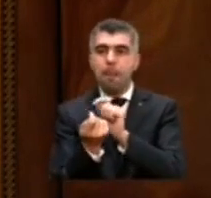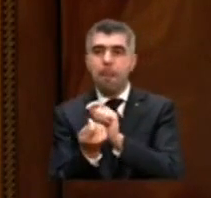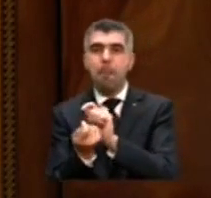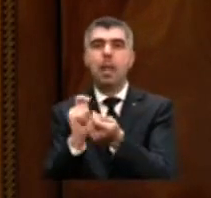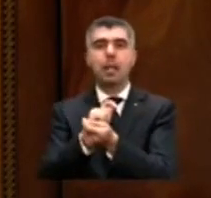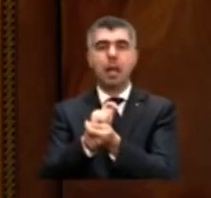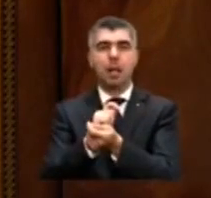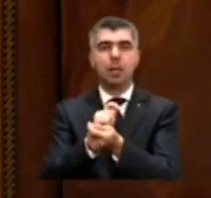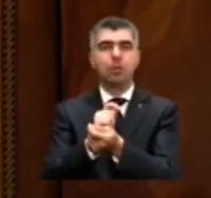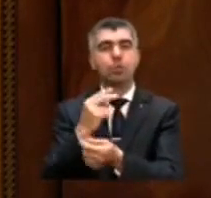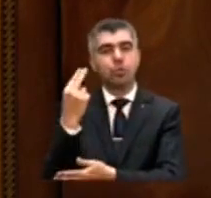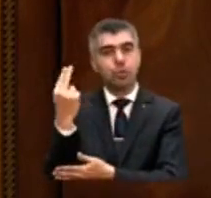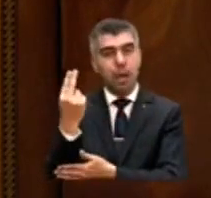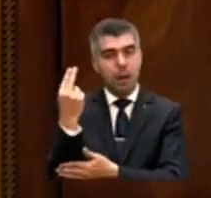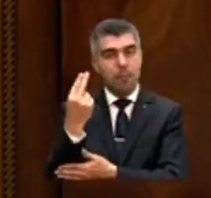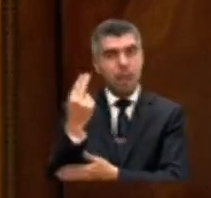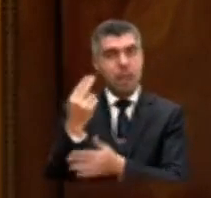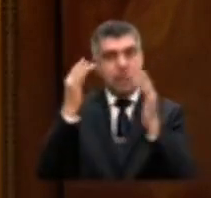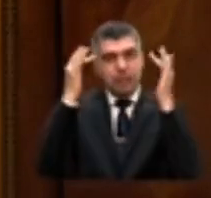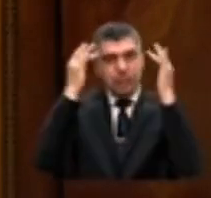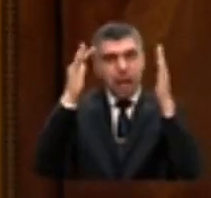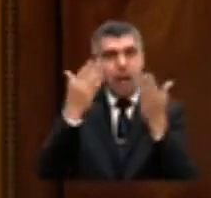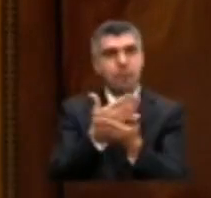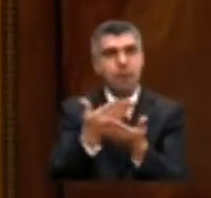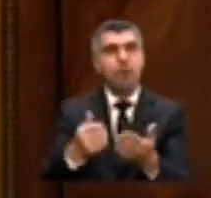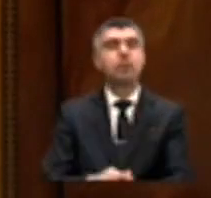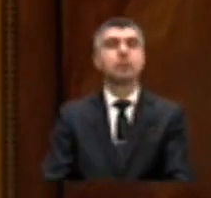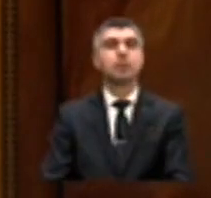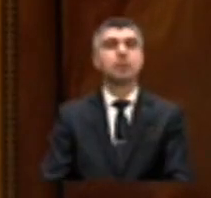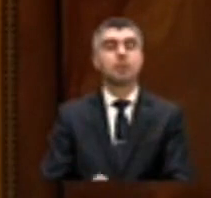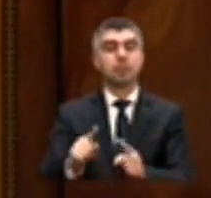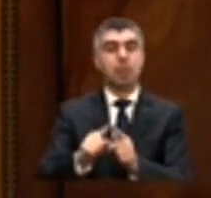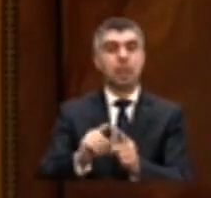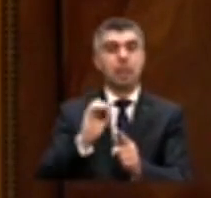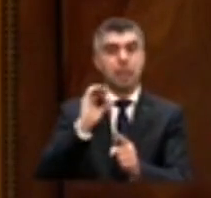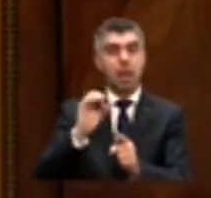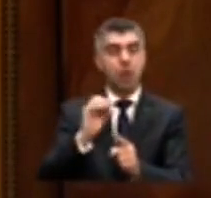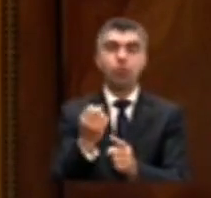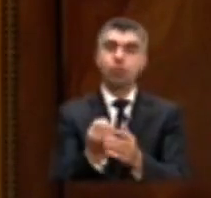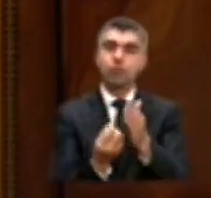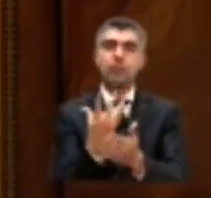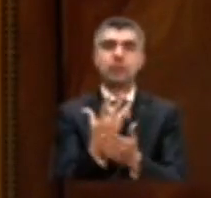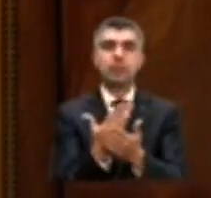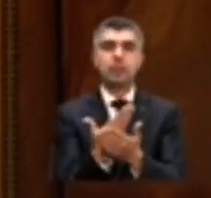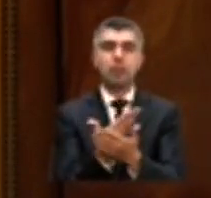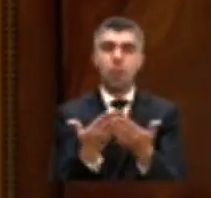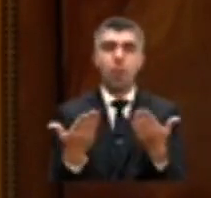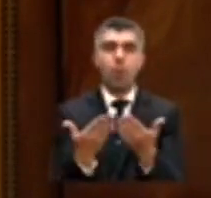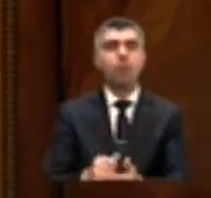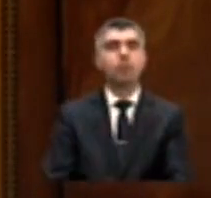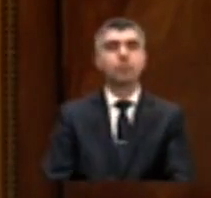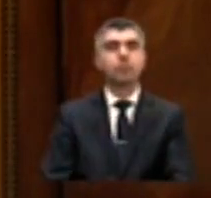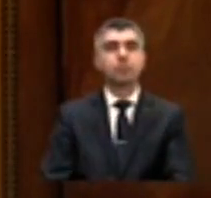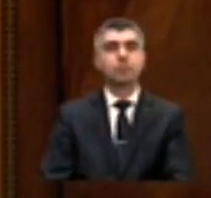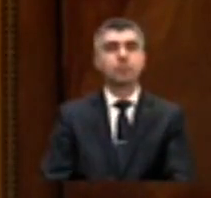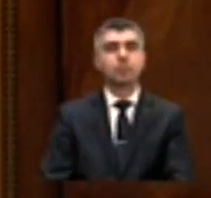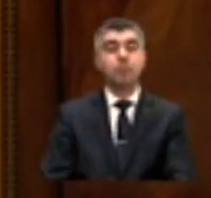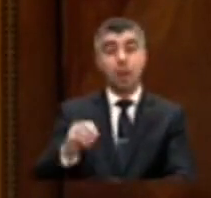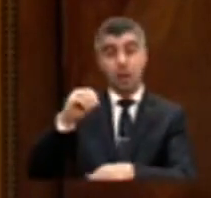الجامعية وخلق ثقافة مركبات جامعية حقيقية. ومن أجل انفتاح أكبر على